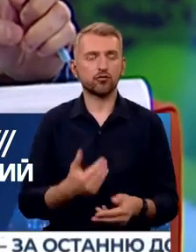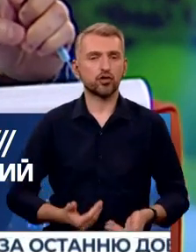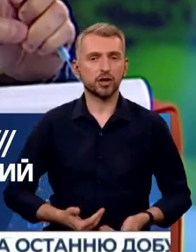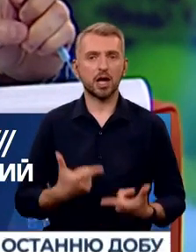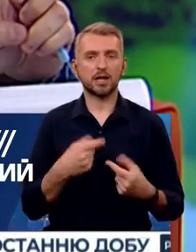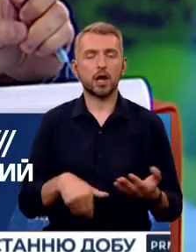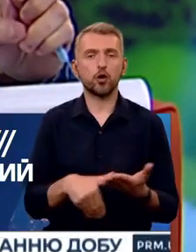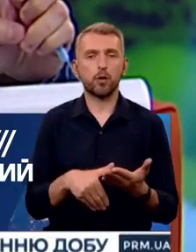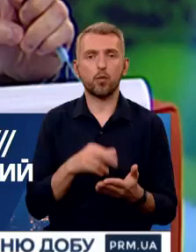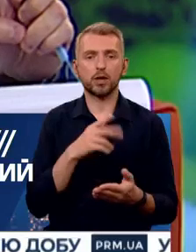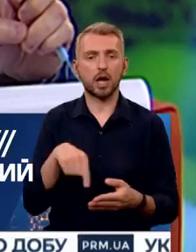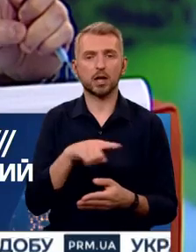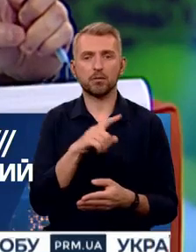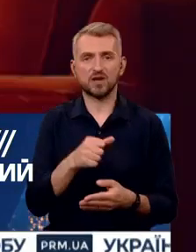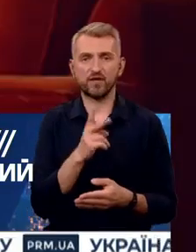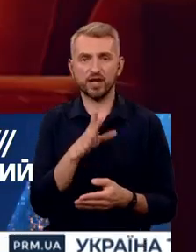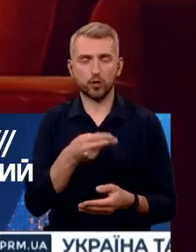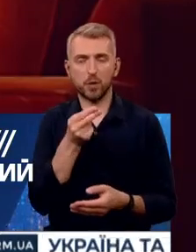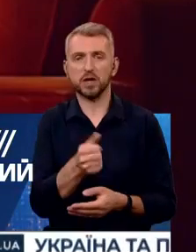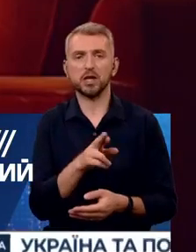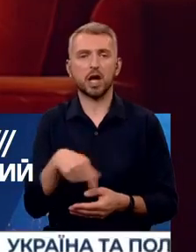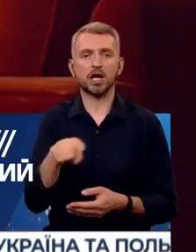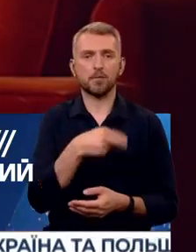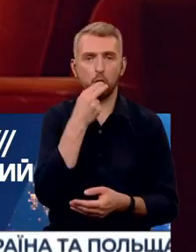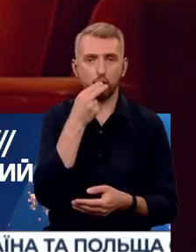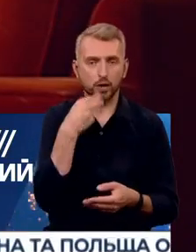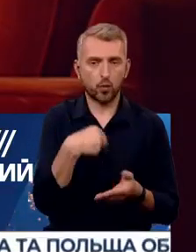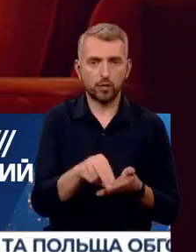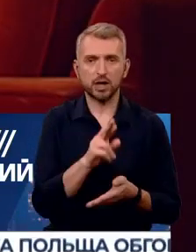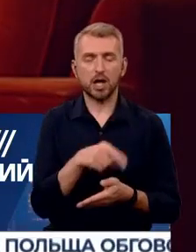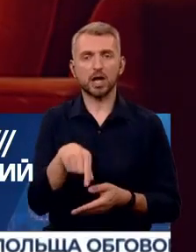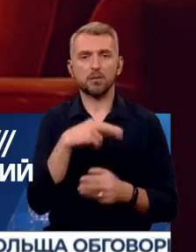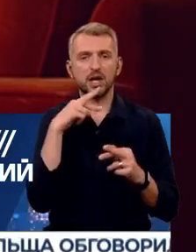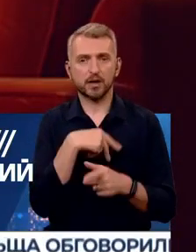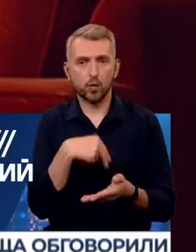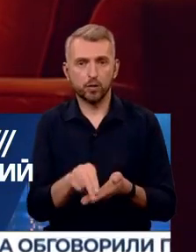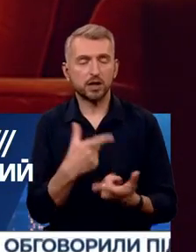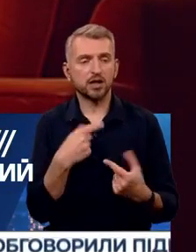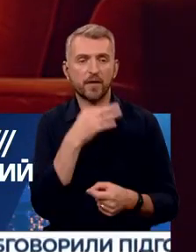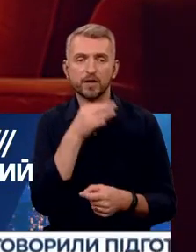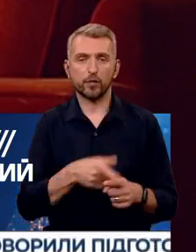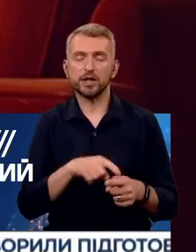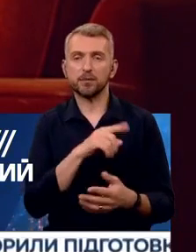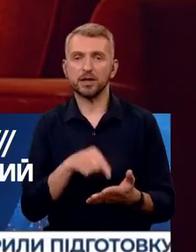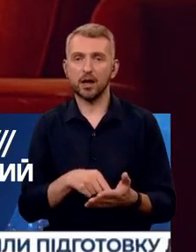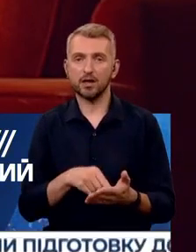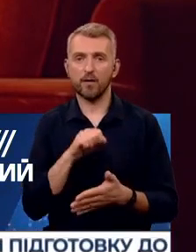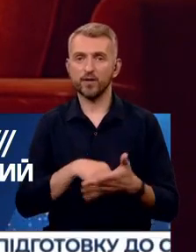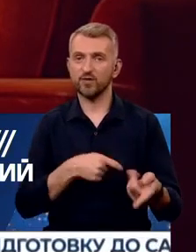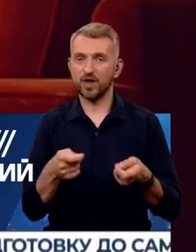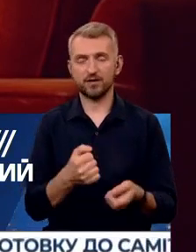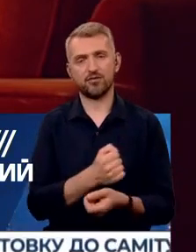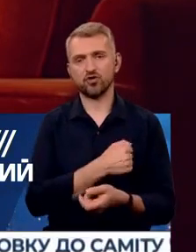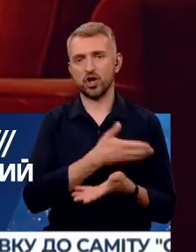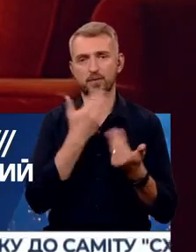Де допомога? Як їм за комуналку заплатити? Як їм продукти купити? Як їм ліки купити? Де відповіді на ці питання від влади? На